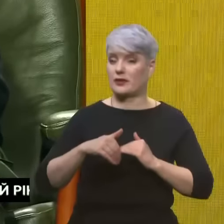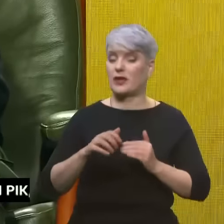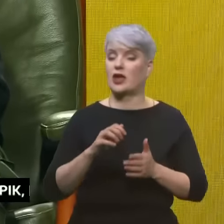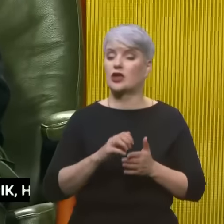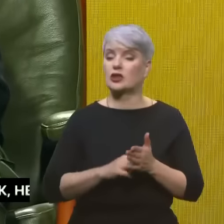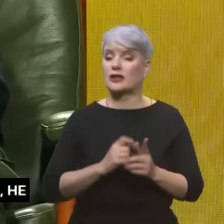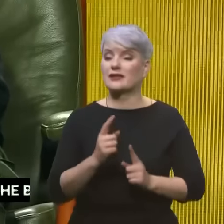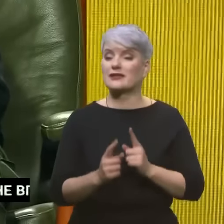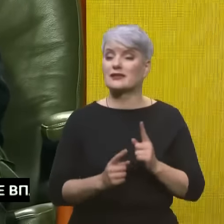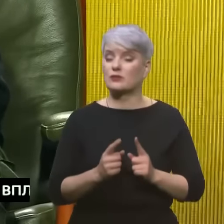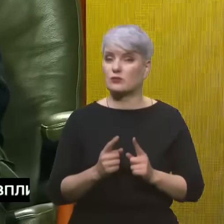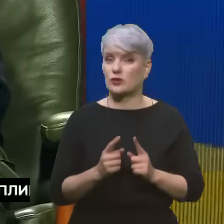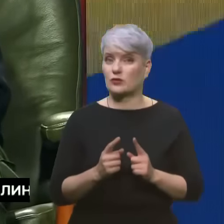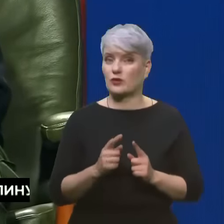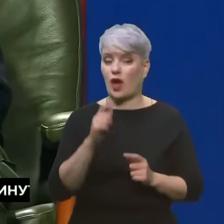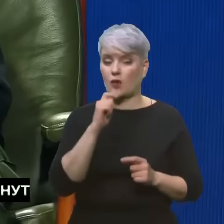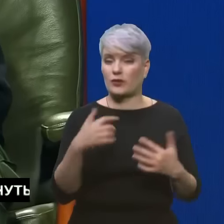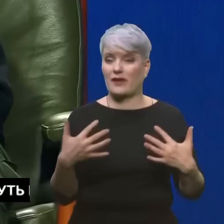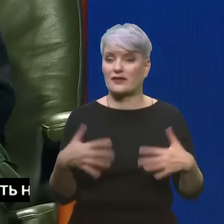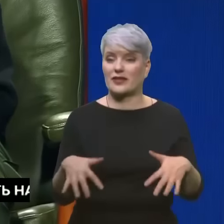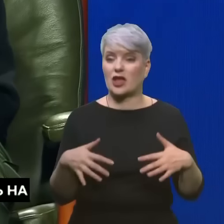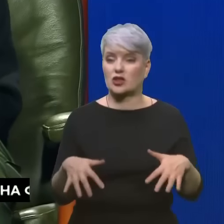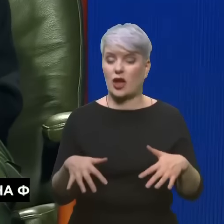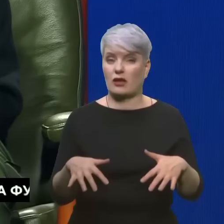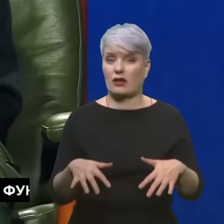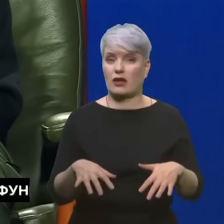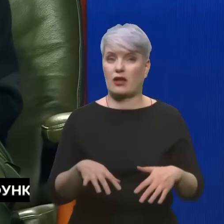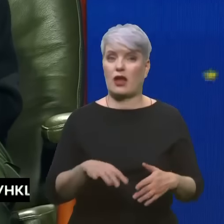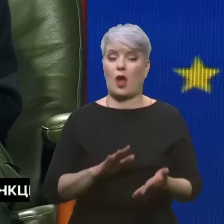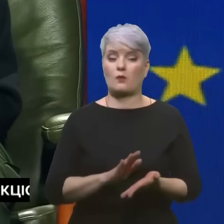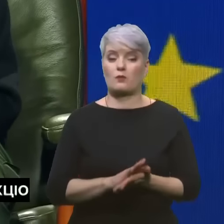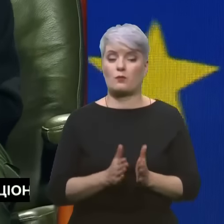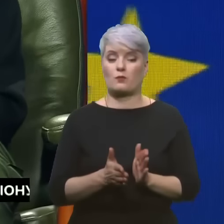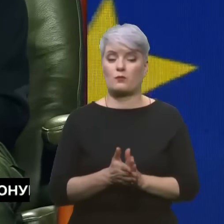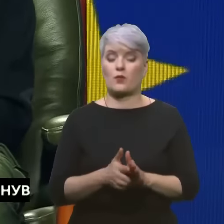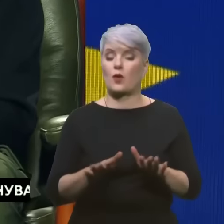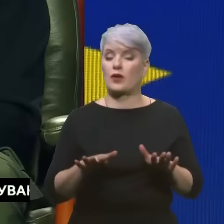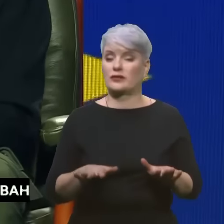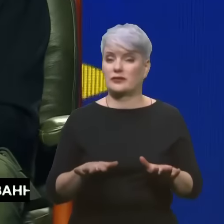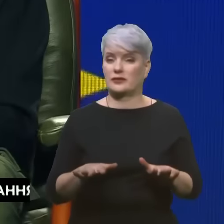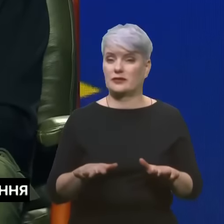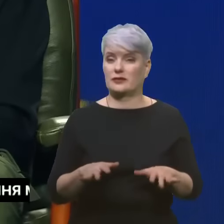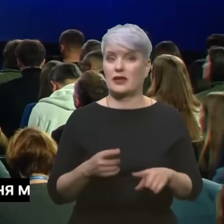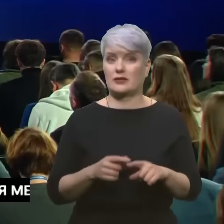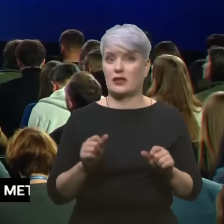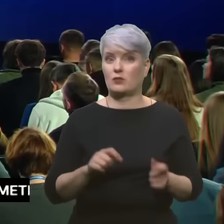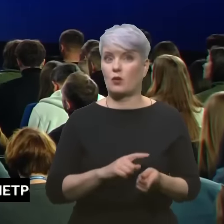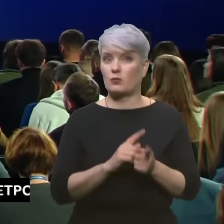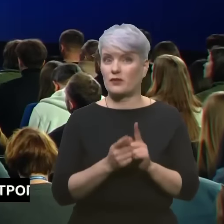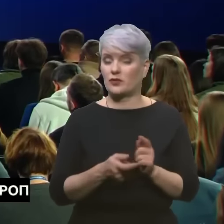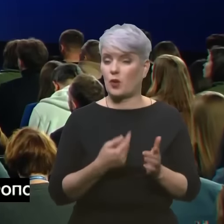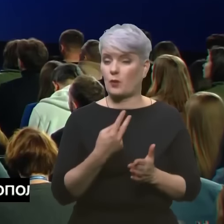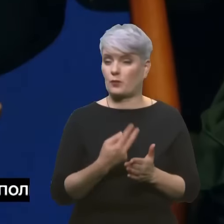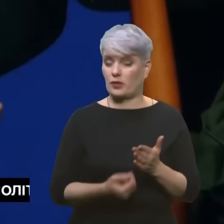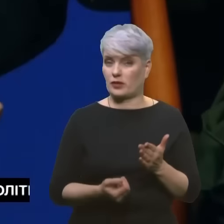через зміну Україна втрачає позиції, і чи не це призведе до якихось поразок? Що